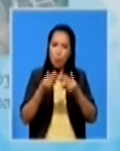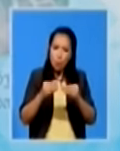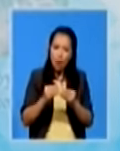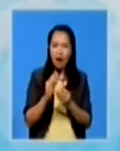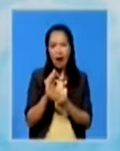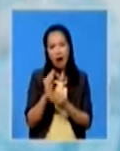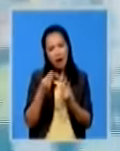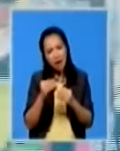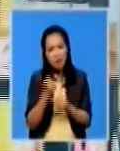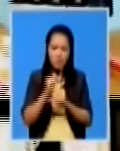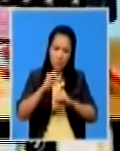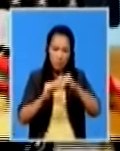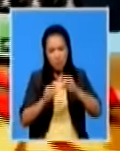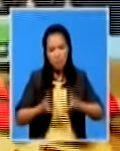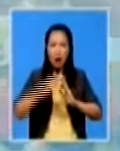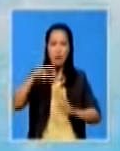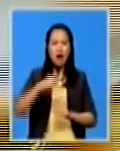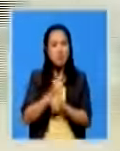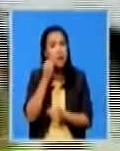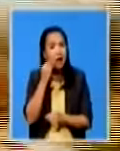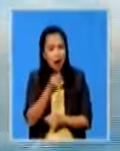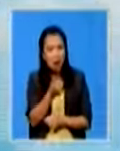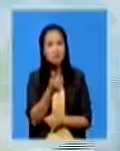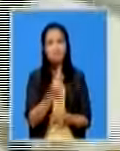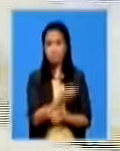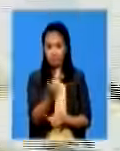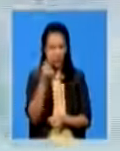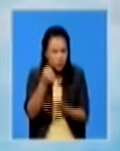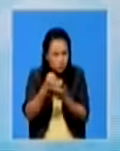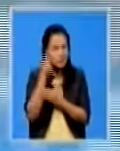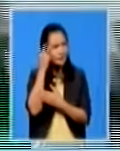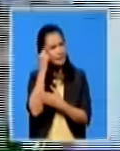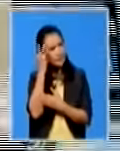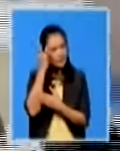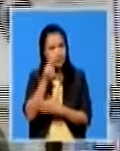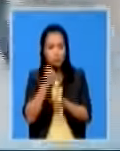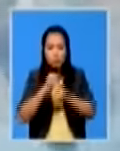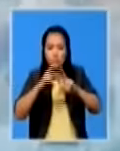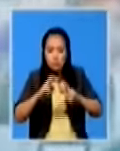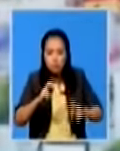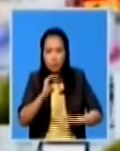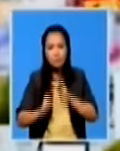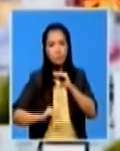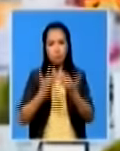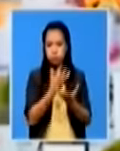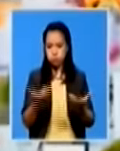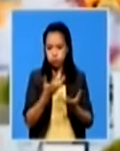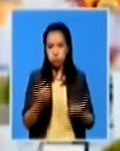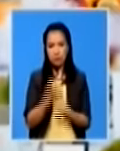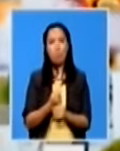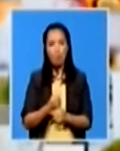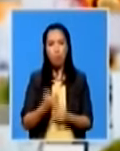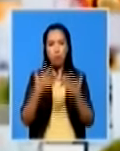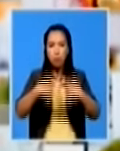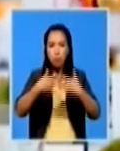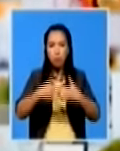ายทำอิฐสร้างบ้านเป็นต้นนะครับเหล่านี้ถ้าเราช่วยกันคิดช่วยกันวิจัยช่วยกันพัฒนาต่อยอดนะครับแล้วก็ผลิตในประเทศได้มัน